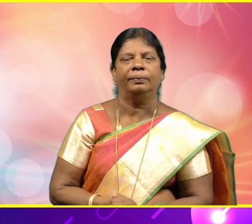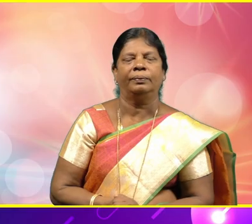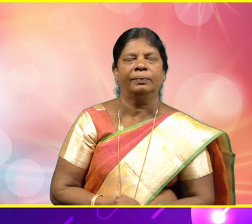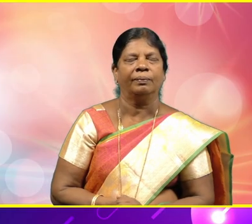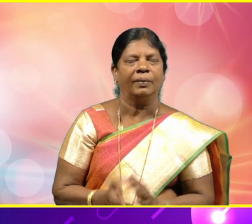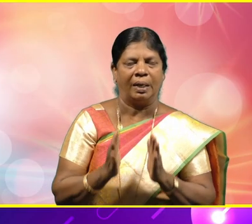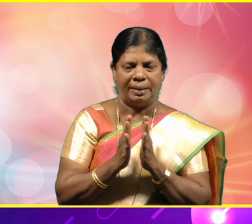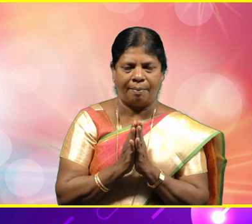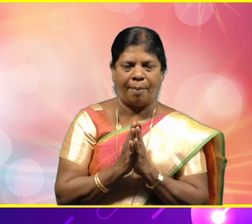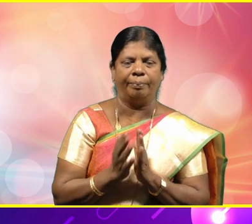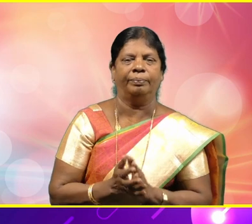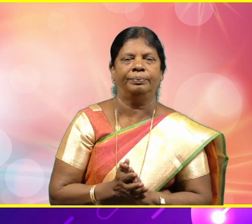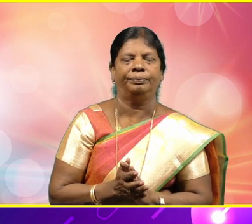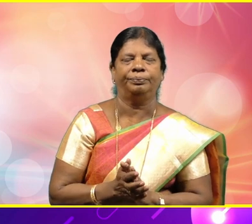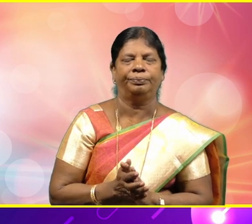இருக்கிறேன். நாம் பிரார்த்தனை செய்வோம்.